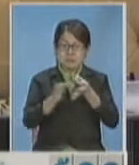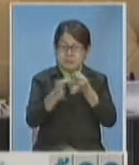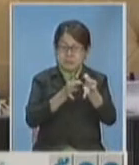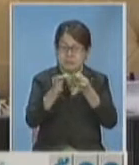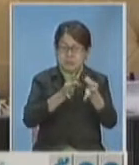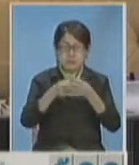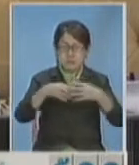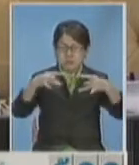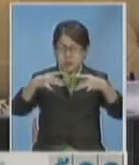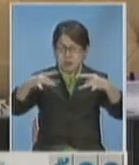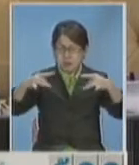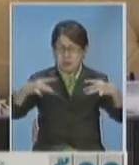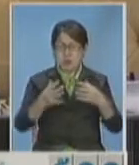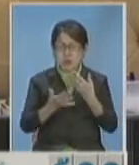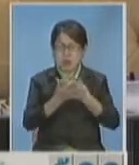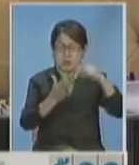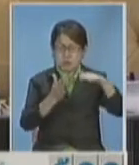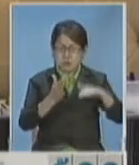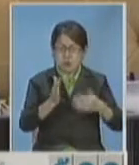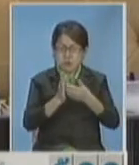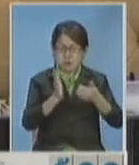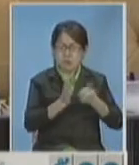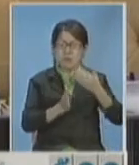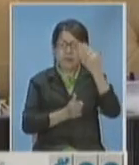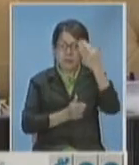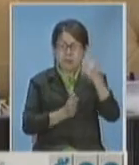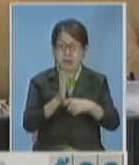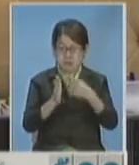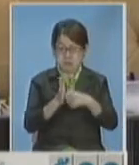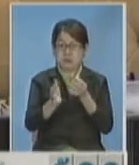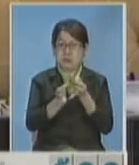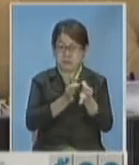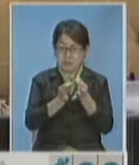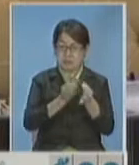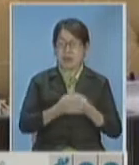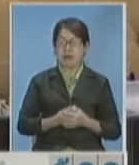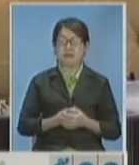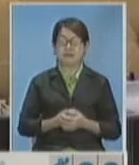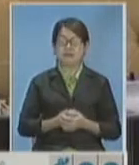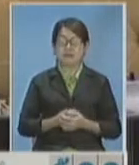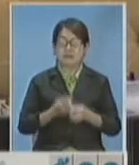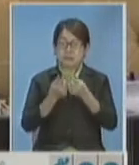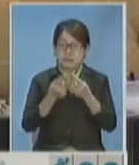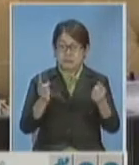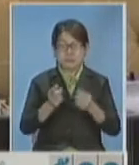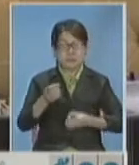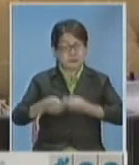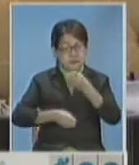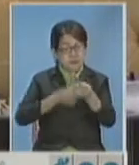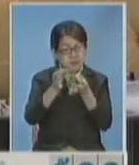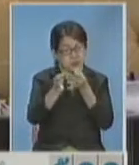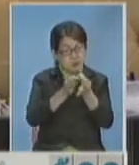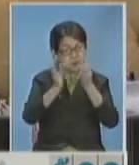ยตัดลดงบประมาณด้วยเหตุผลอะไรนะครับแล้วก็จะเลยเถิดไปถึงการอภิปราย